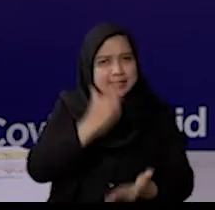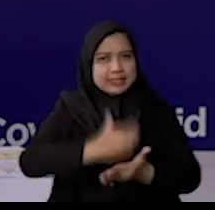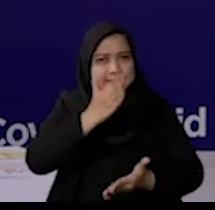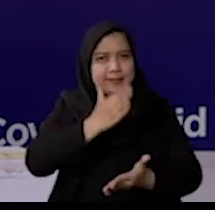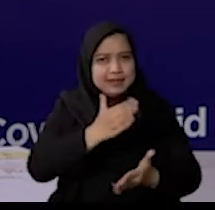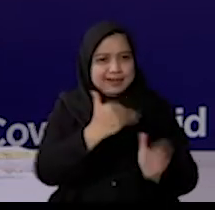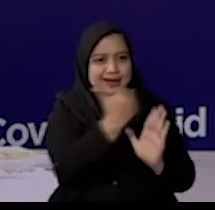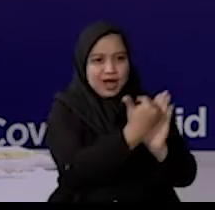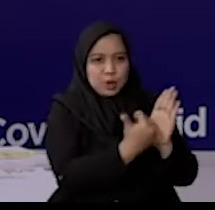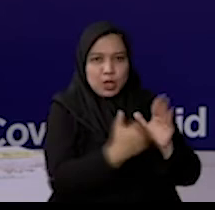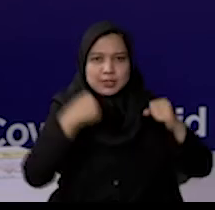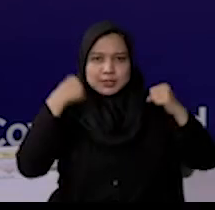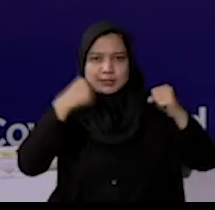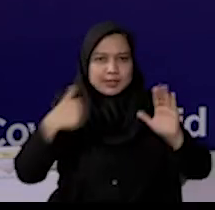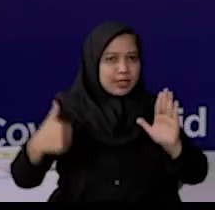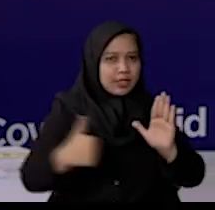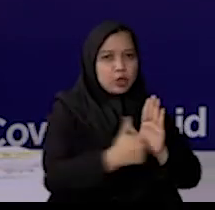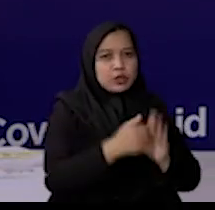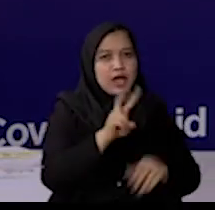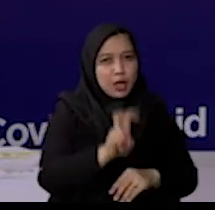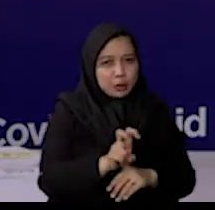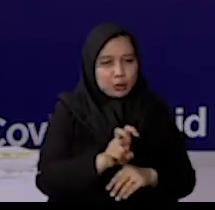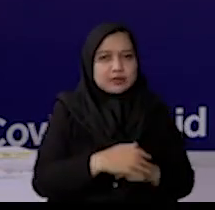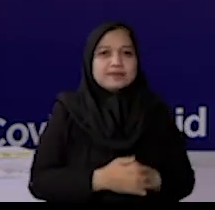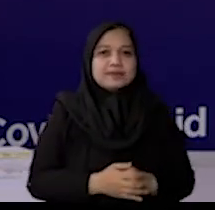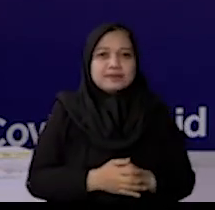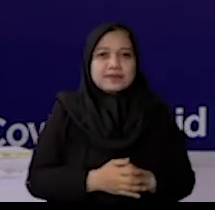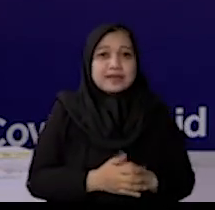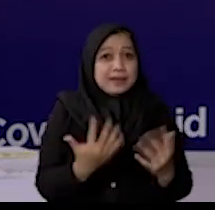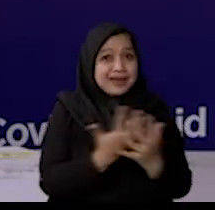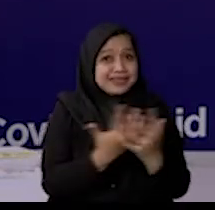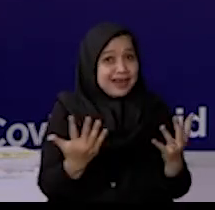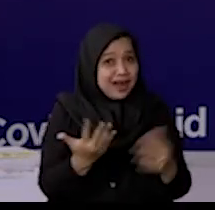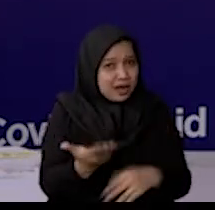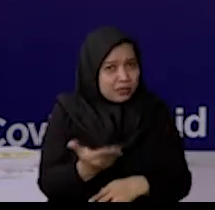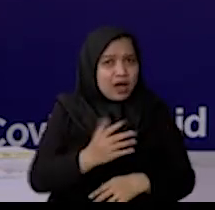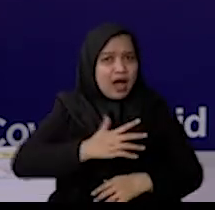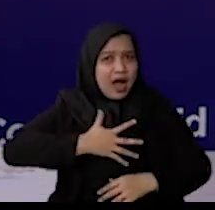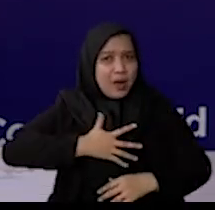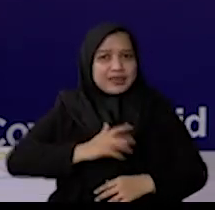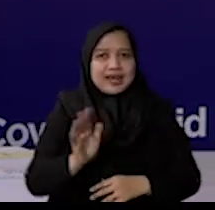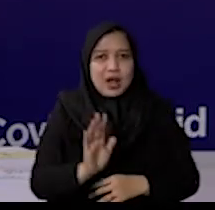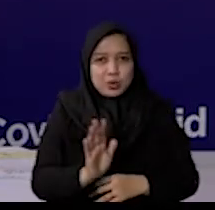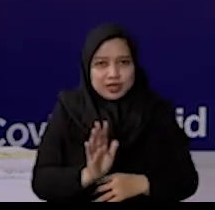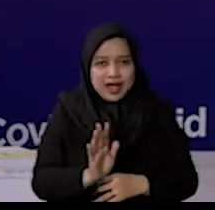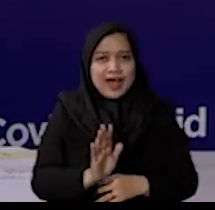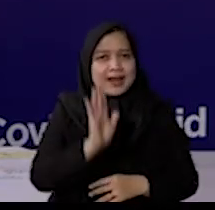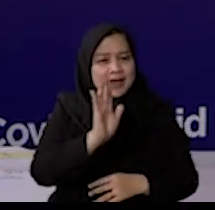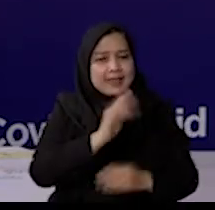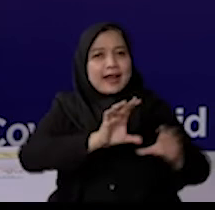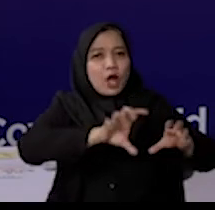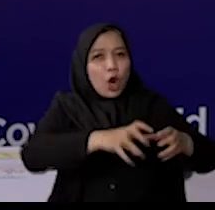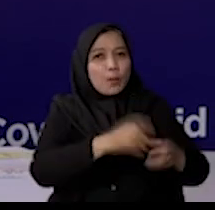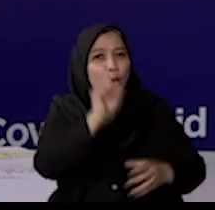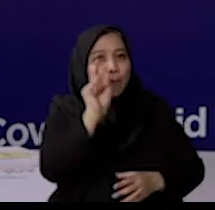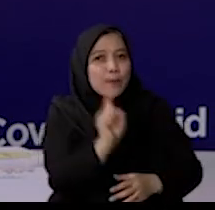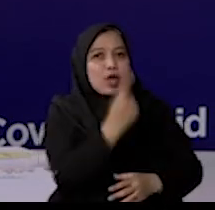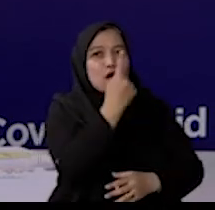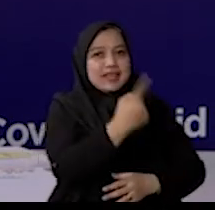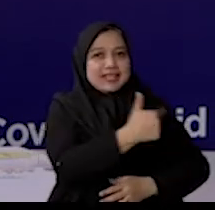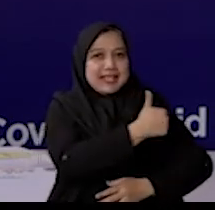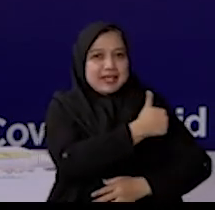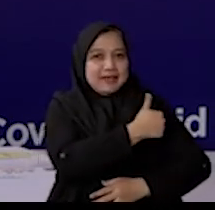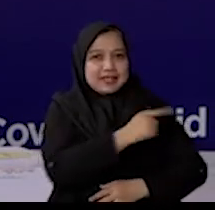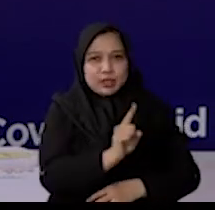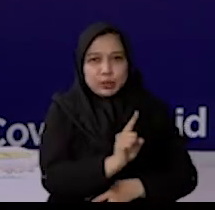kesehatan. Selain itu, masyarakat juga tidak perlu khawatir akan kelompok prioritas penerima vaksin. Pemerintah